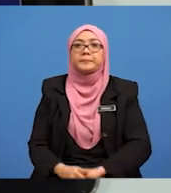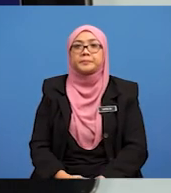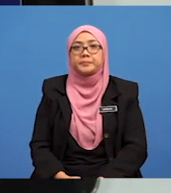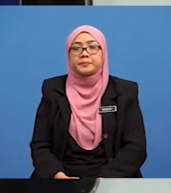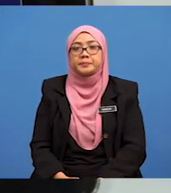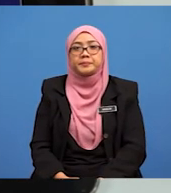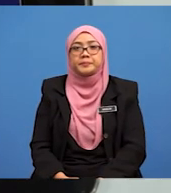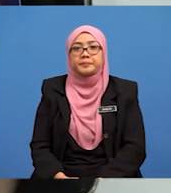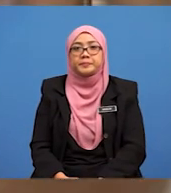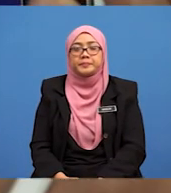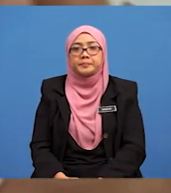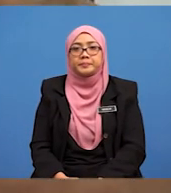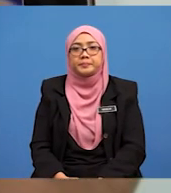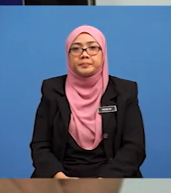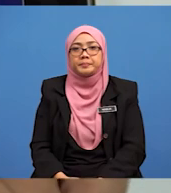magnesium.